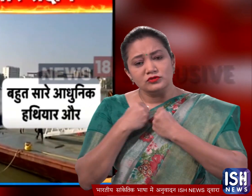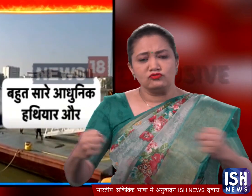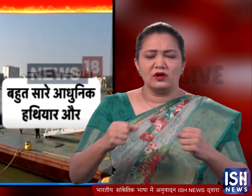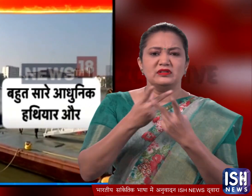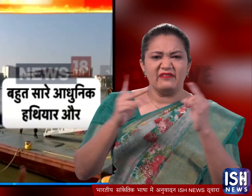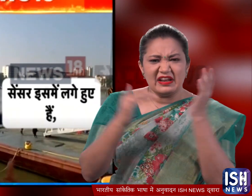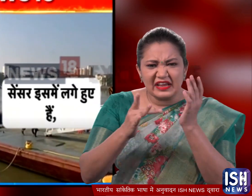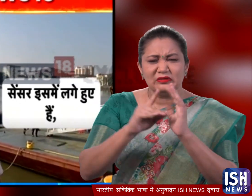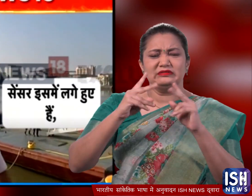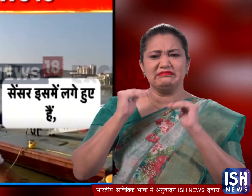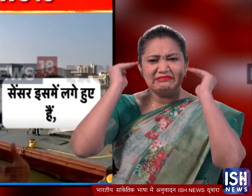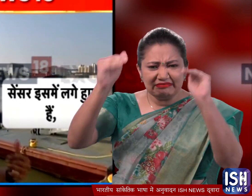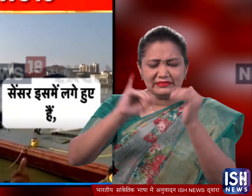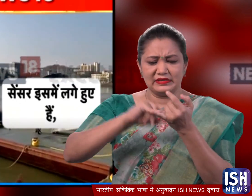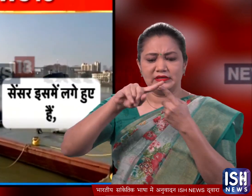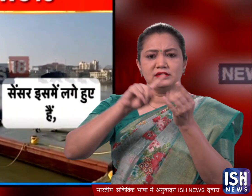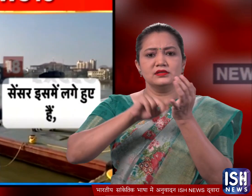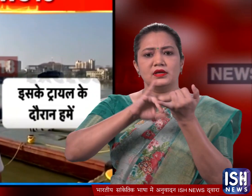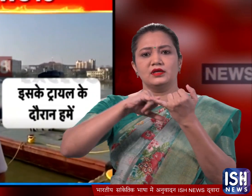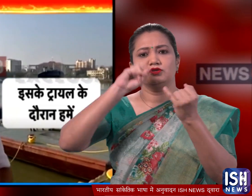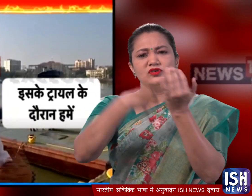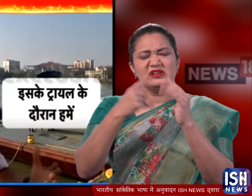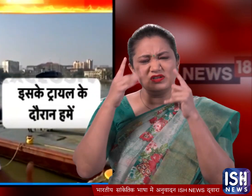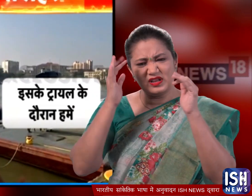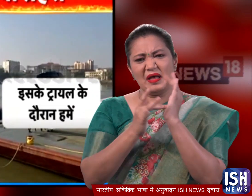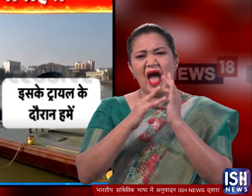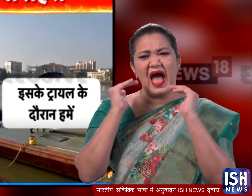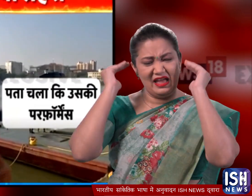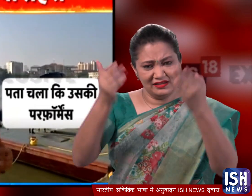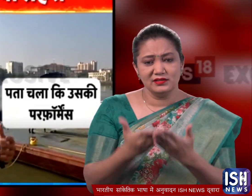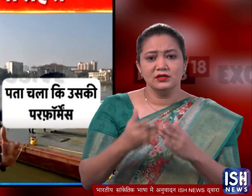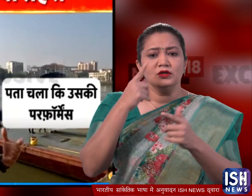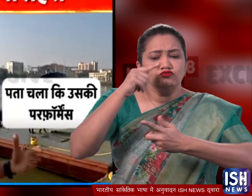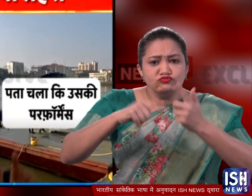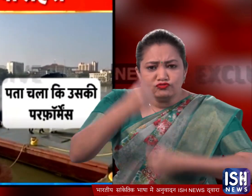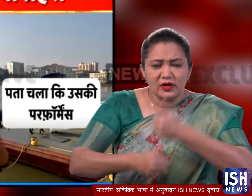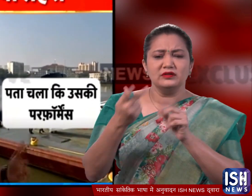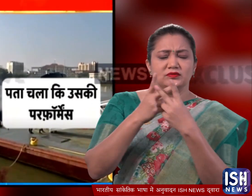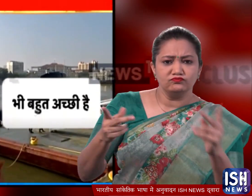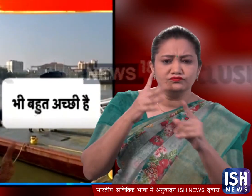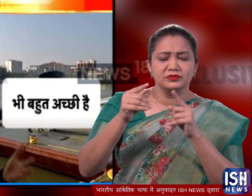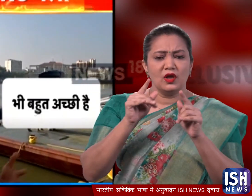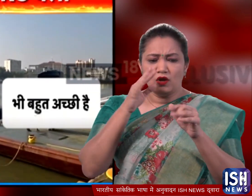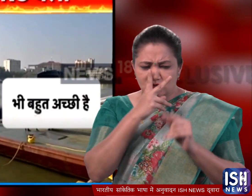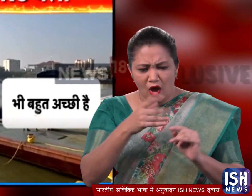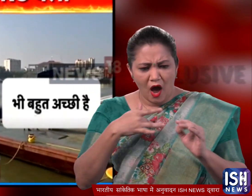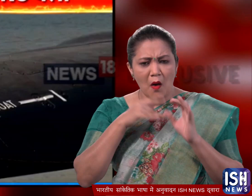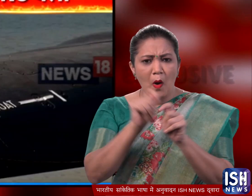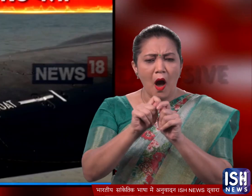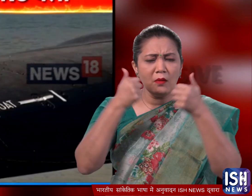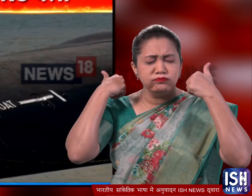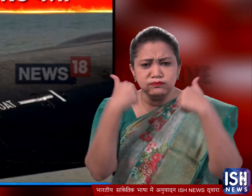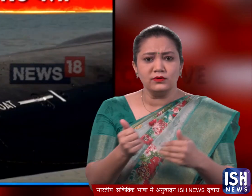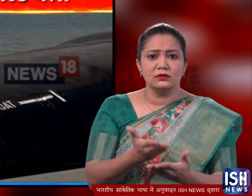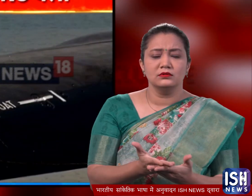सारे एडवांस वेपन्स और सेंसर इसमें फिटेड है, तो इसके ट्रायल्स के दौरान और हमें ये पता चला कि उसकी परफॉर्मेंस भी बहुत अच्छी है।